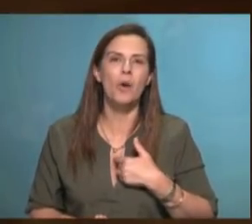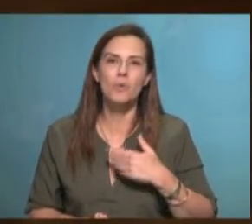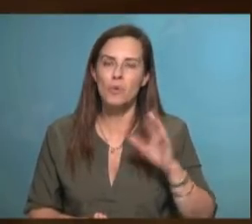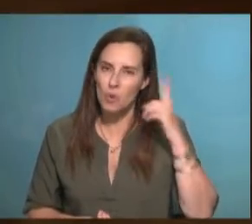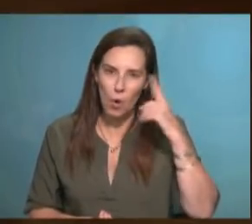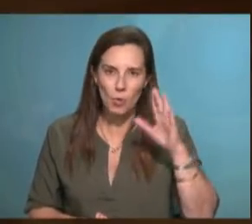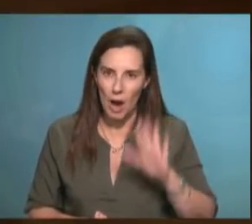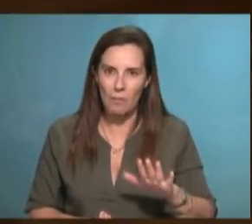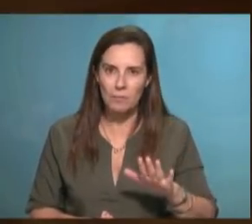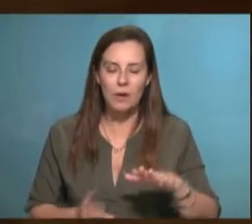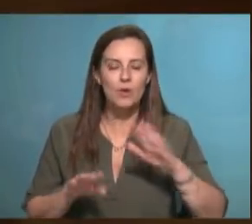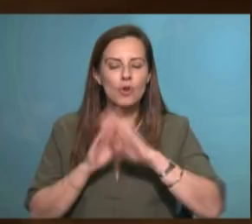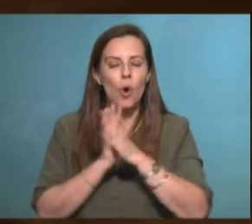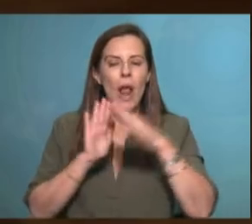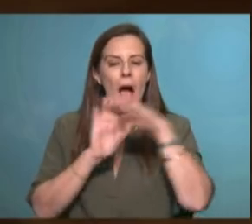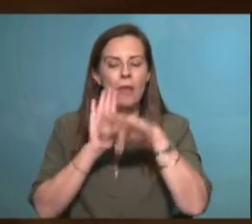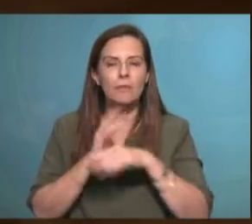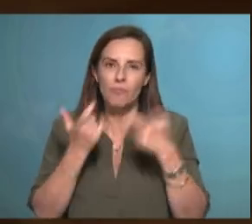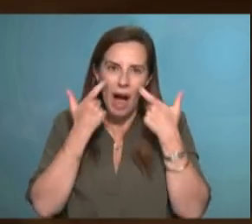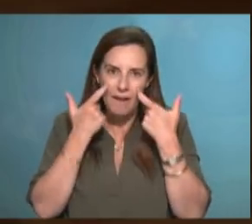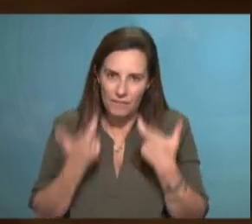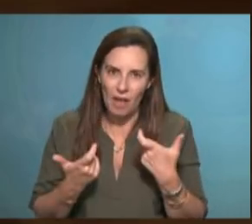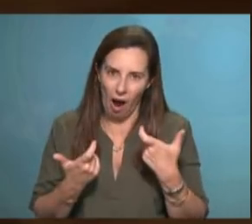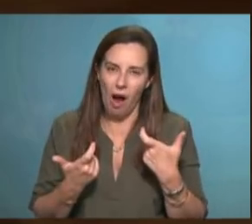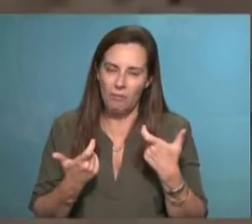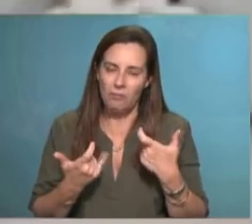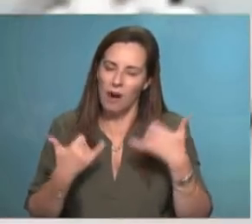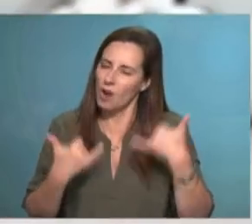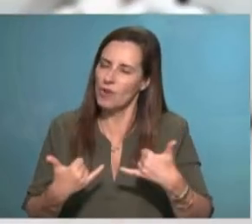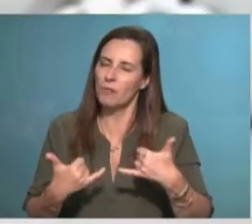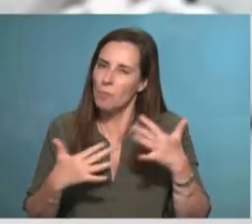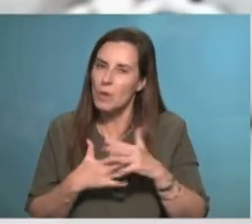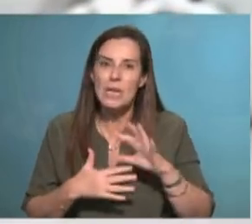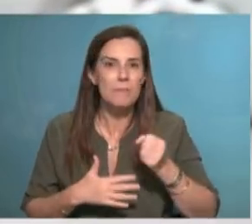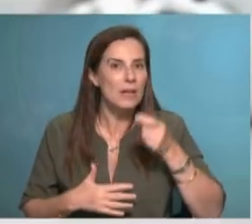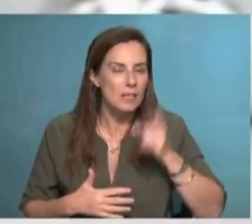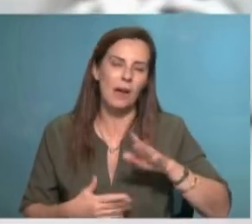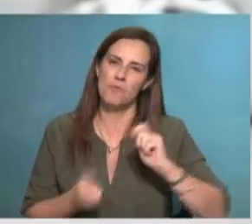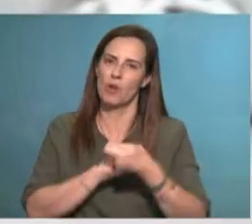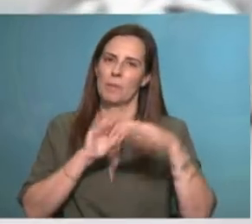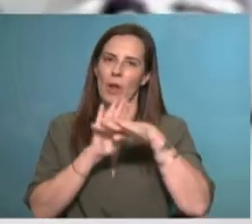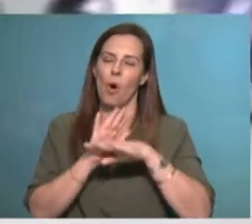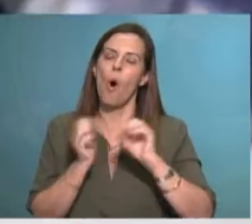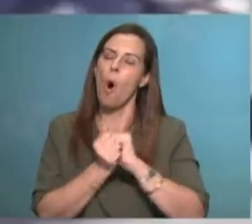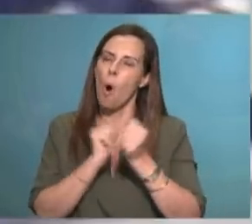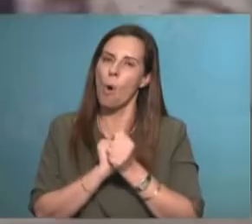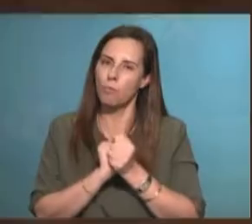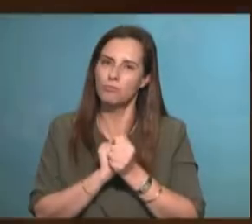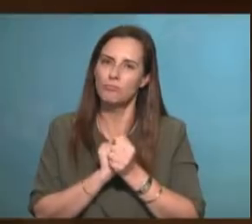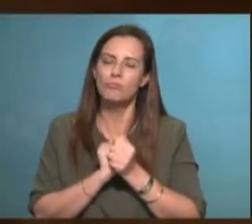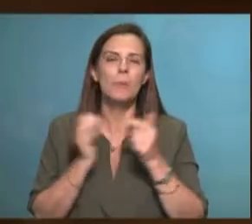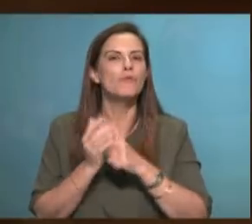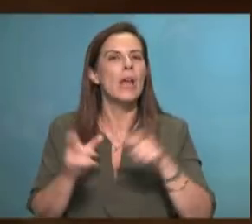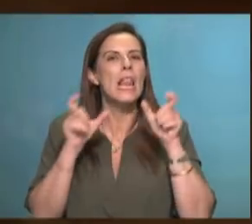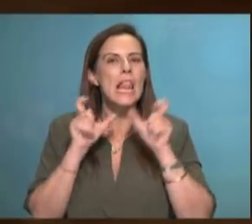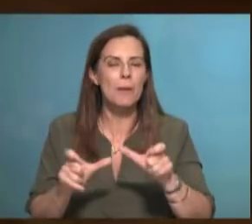מקרה הנהלים האלו, נהלי ההבטחה של המקום הזה, ייבדקו, ובמידת הצורך הם גם ישונו או יחודדו בהמשך כדי למנוע